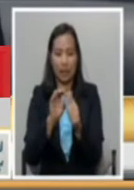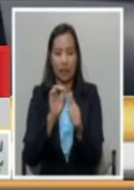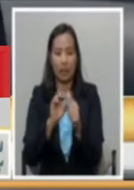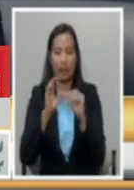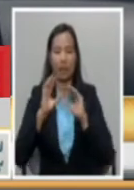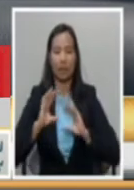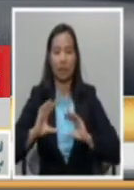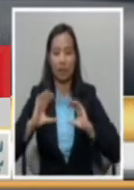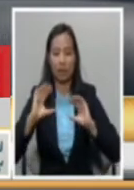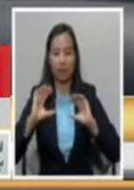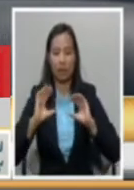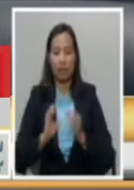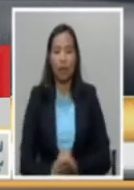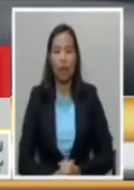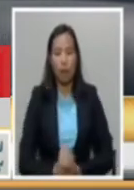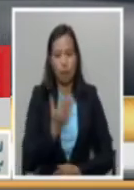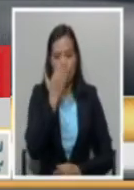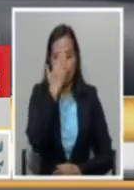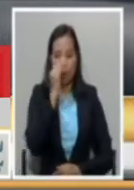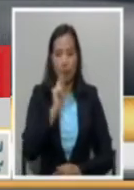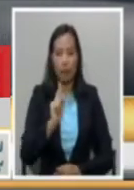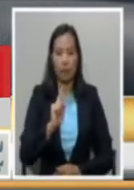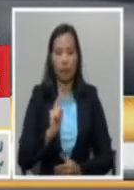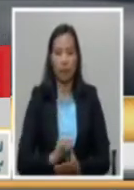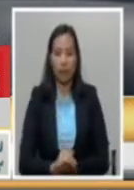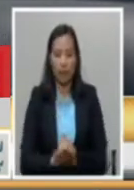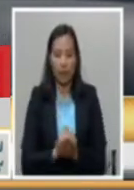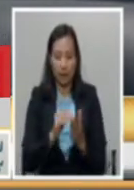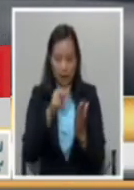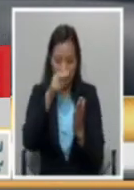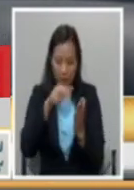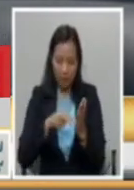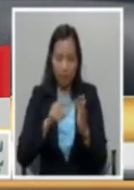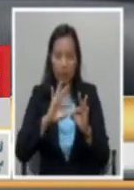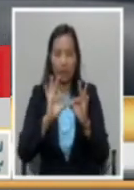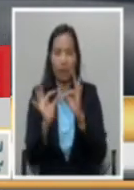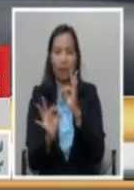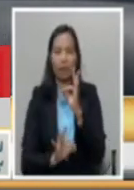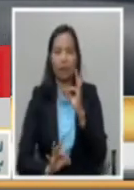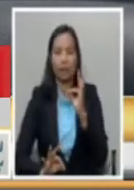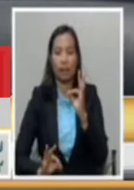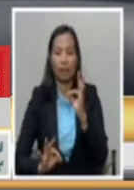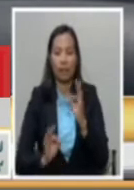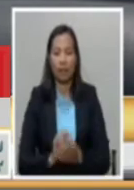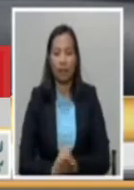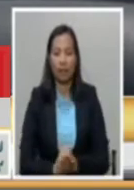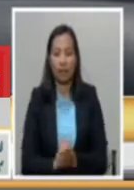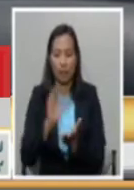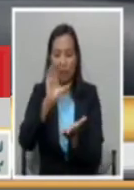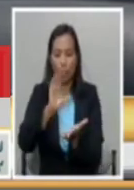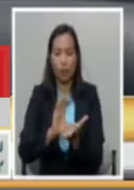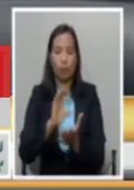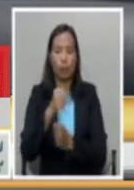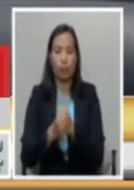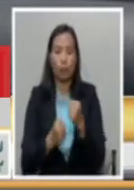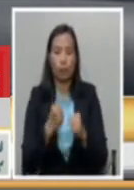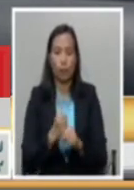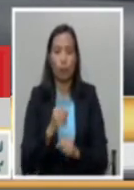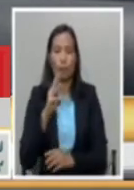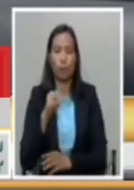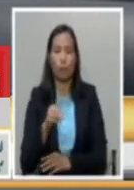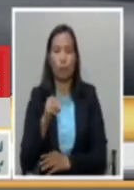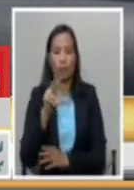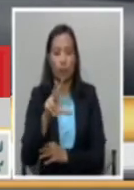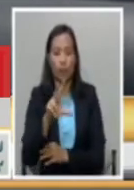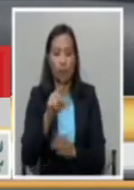าลเนื่องจากว่าผมได้ดูในเนื้อหาสาระของงบประมาณรายจ่ายประจำปีที่รัฐบาลได้เสนอเ